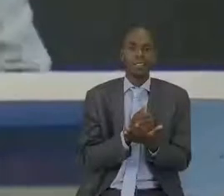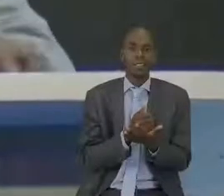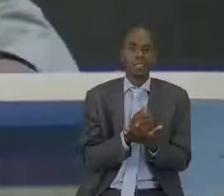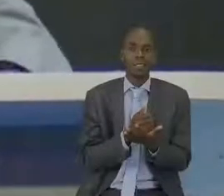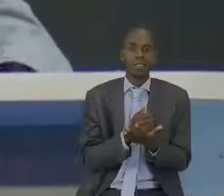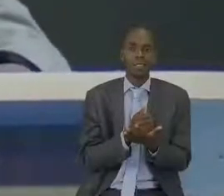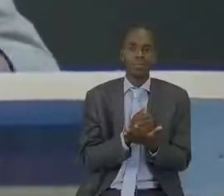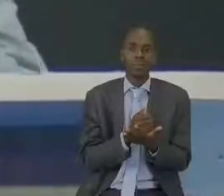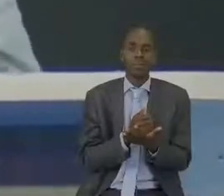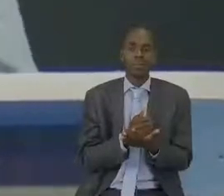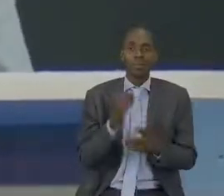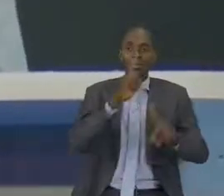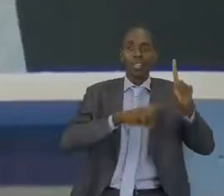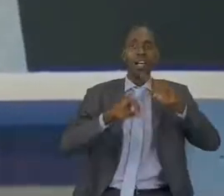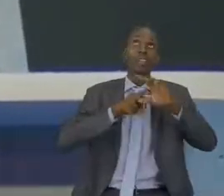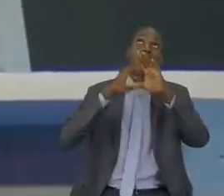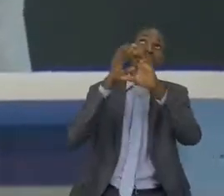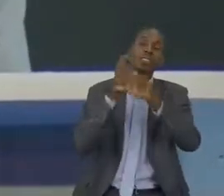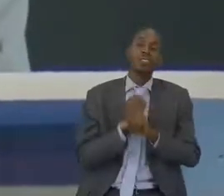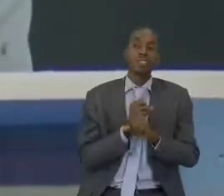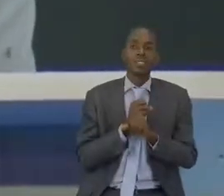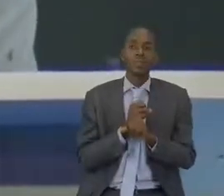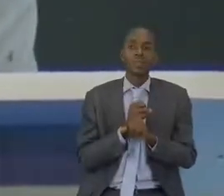Je l'ai eu. Je l'ai eu.